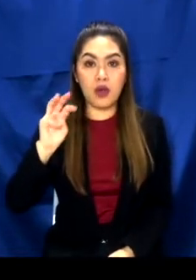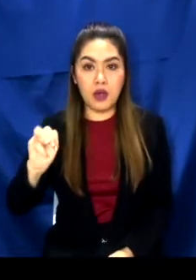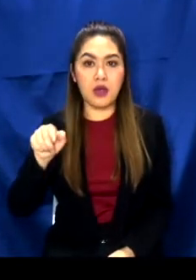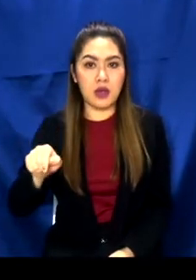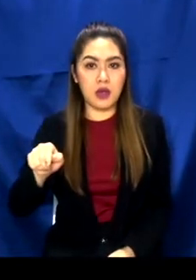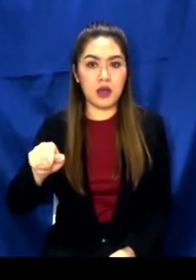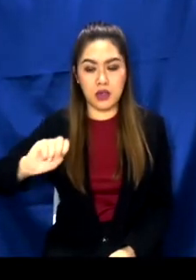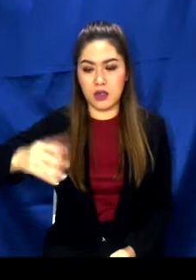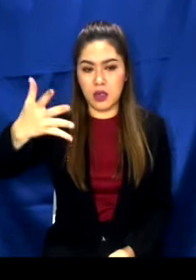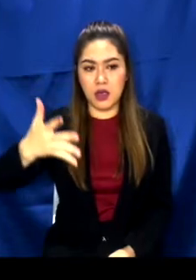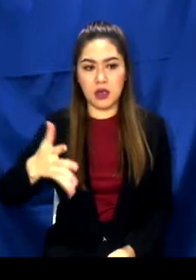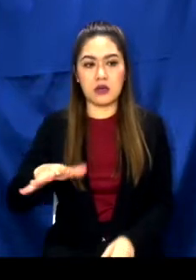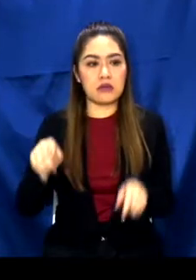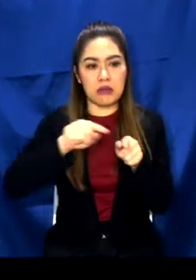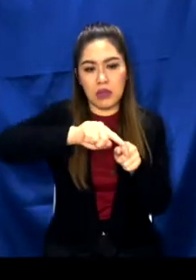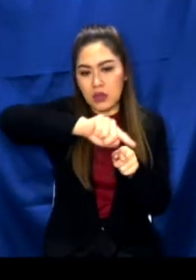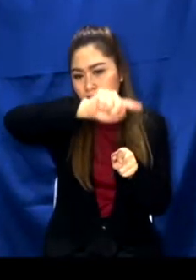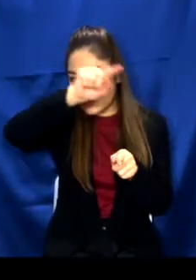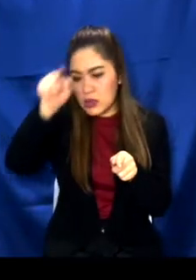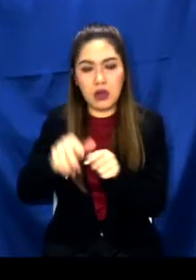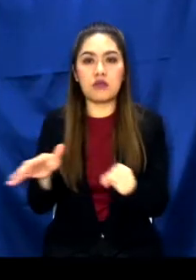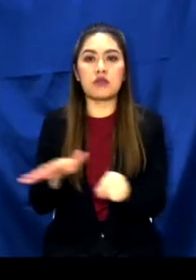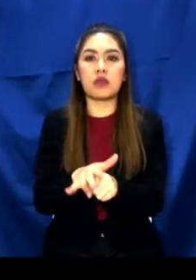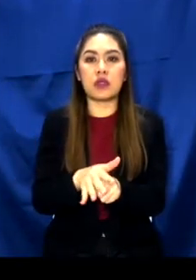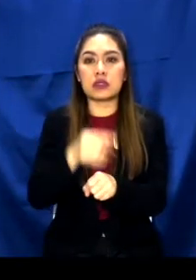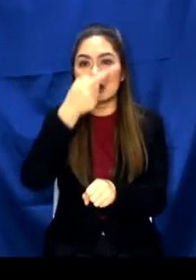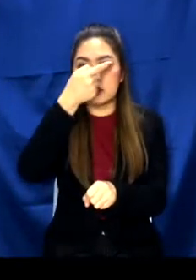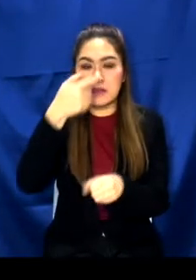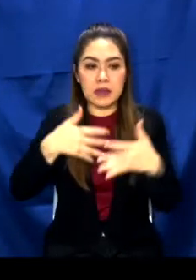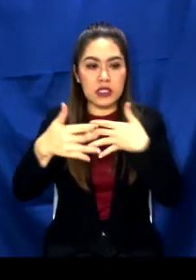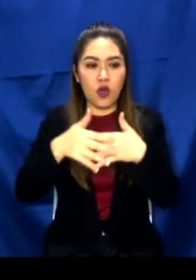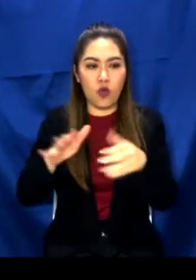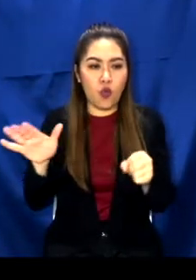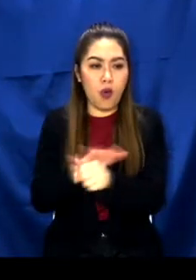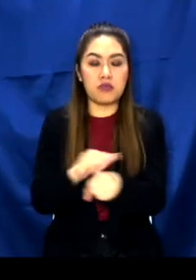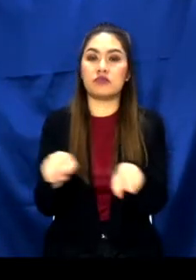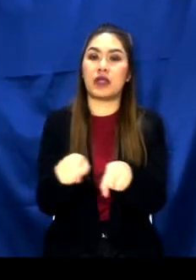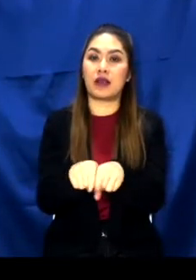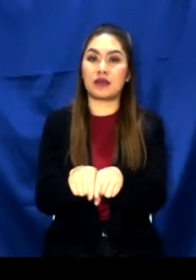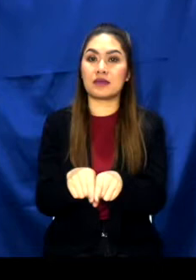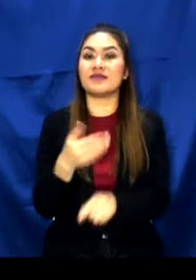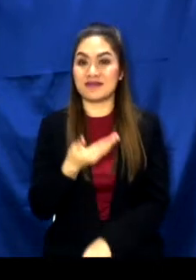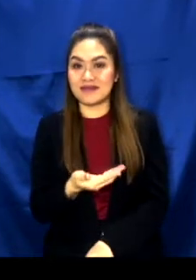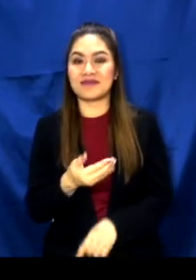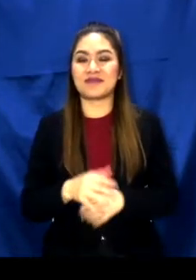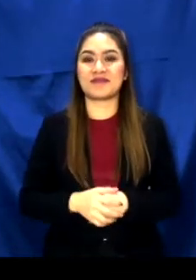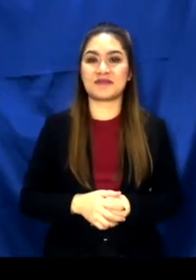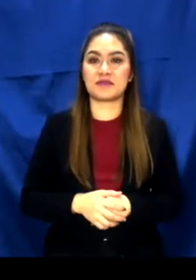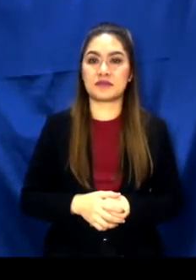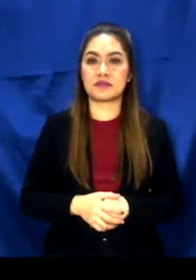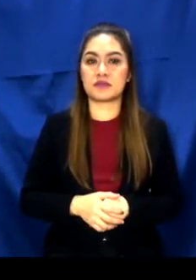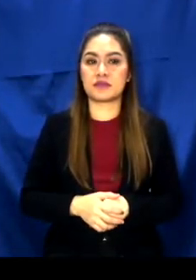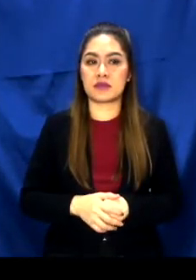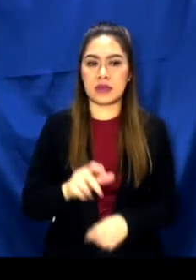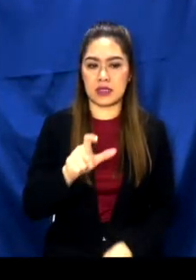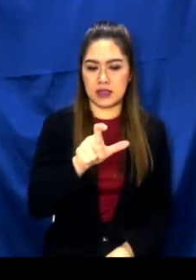ว่ามันกลายเป็นพื้นทั้งพื้นแล้วกลายเป็นทั้งพื้นเป็นทั้งแผ่นเป็นแผ่นเดียวกันแบบนี้นะคะจากนั้นให้เราลาก